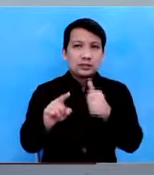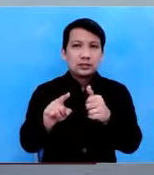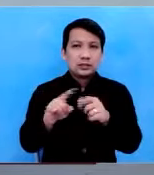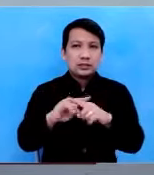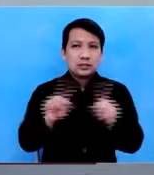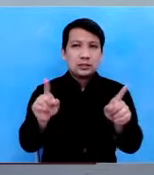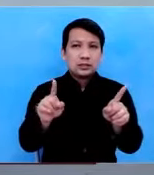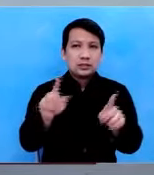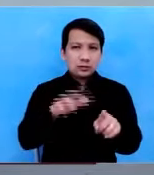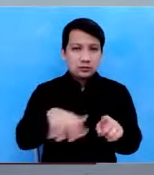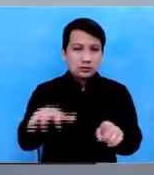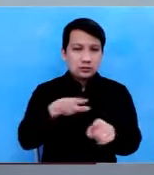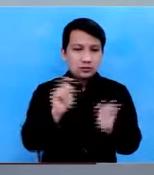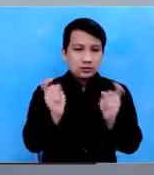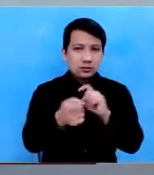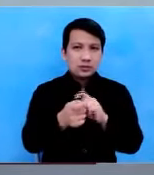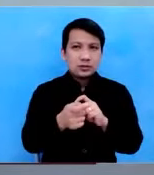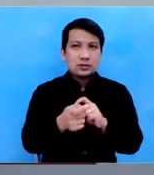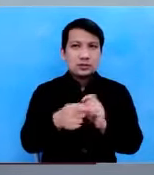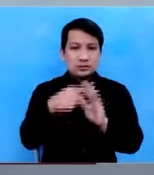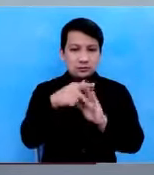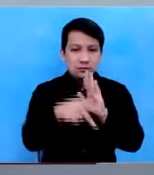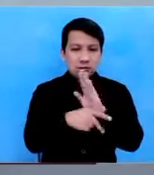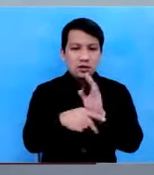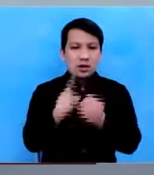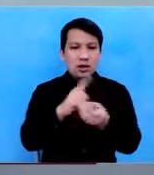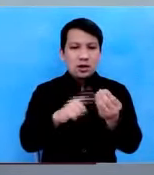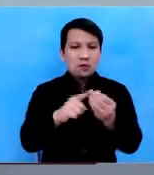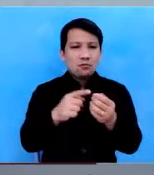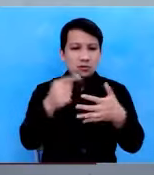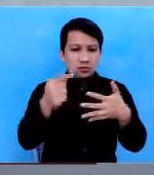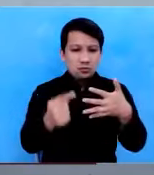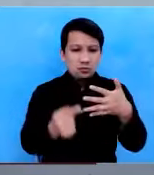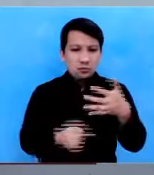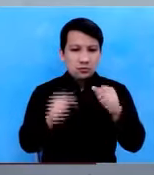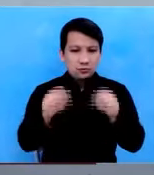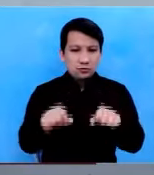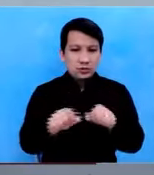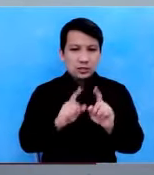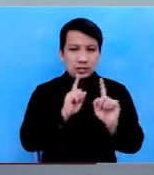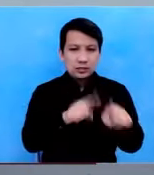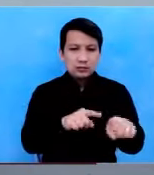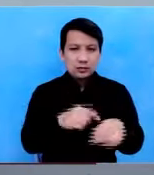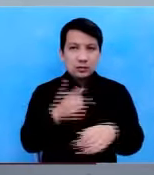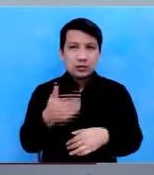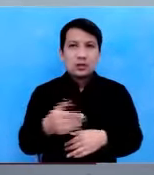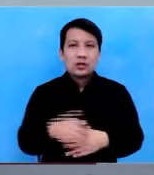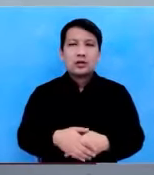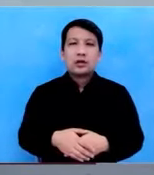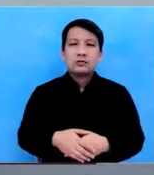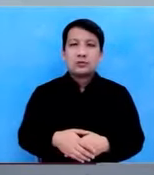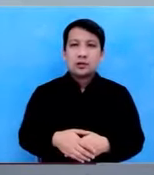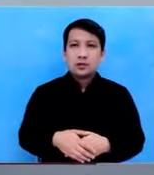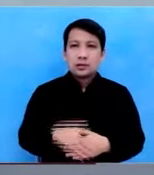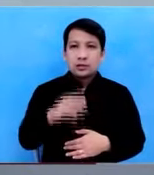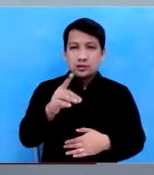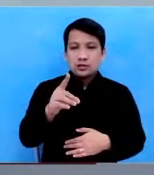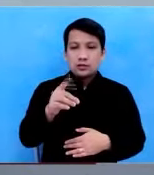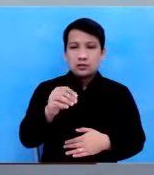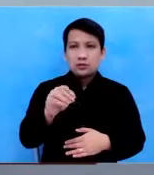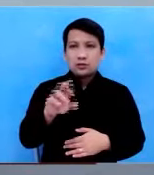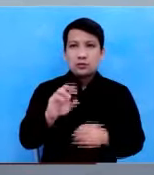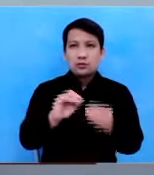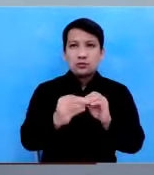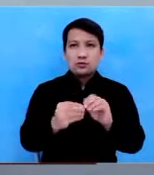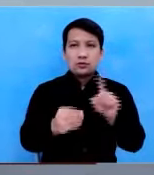lahat. May mga patakaran na kung ano lamang ang pwedeng i-report. Halimbawa, sa ilalim ng Department Order No. 1 ng Department